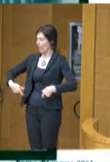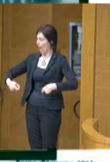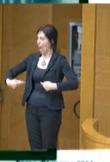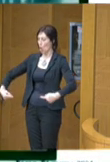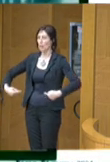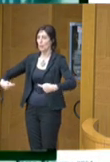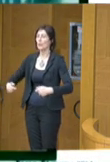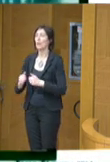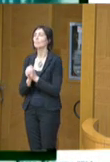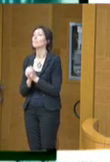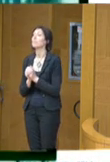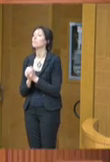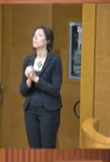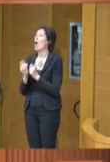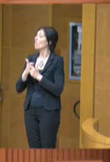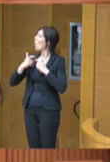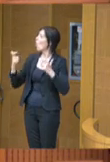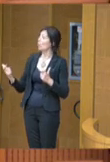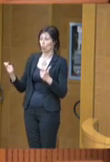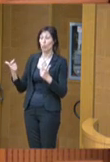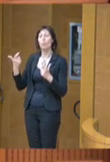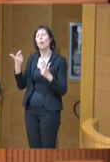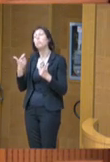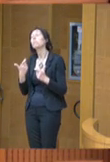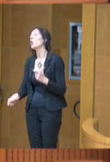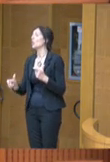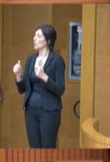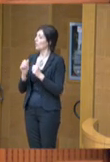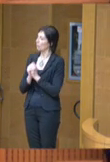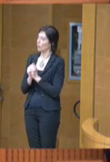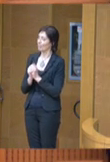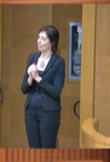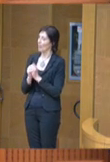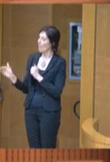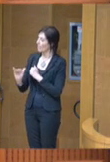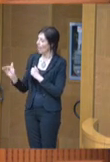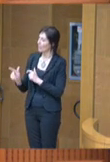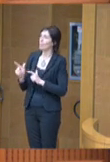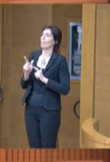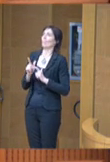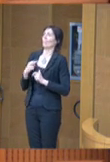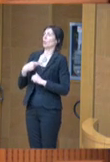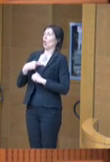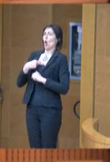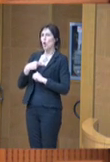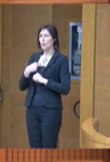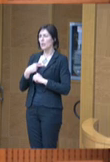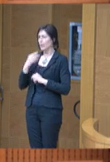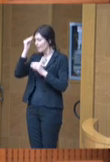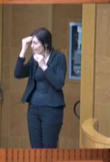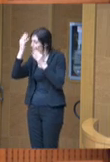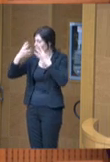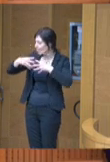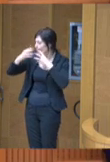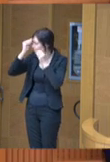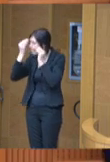carrozzina. Perché una grande fortuna? Perché questo bambino ci ha costretto a reinventarci. Perché ci